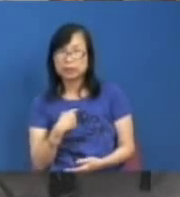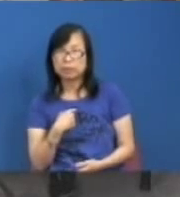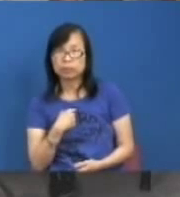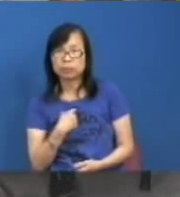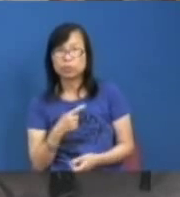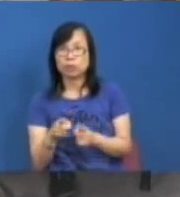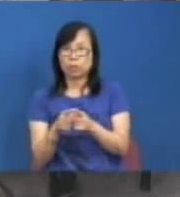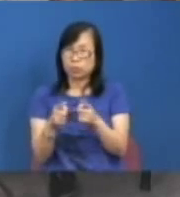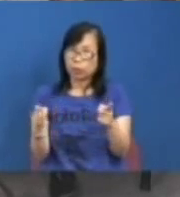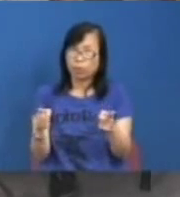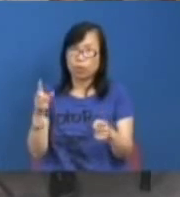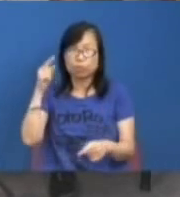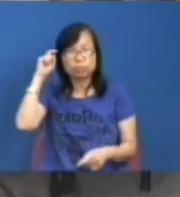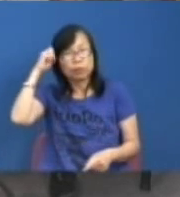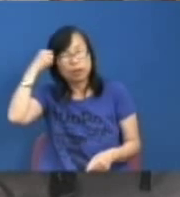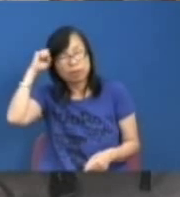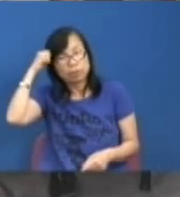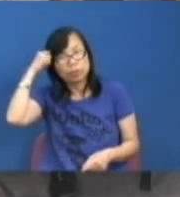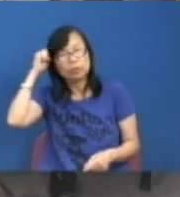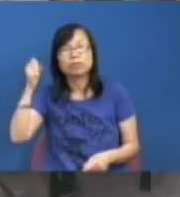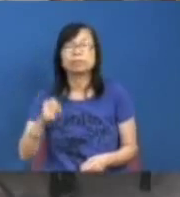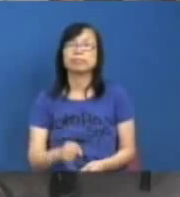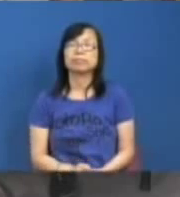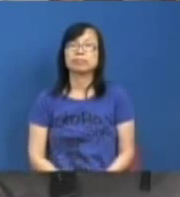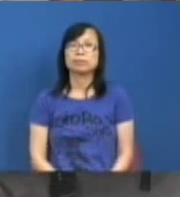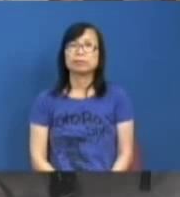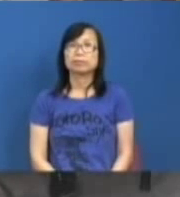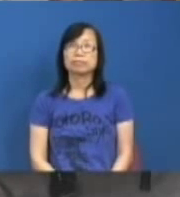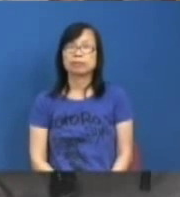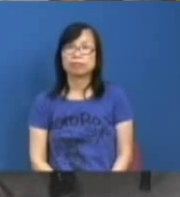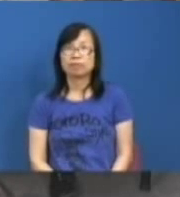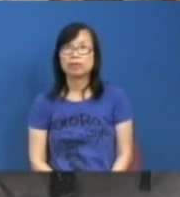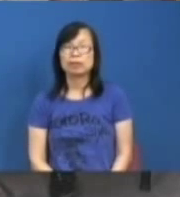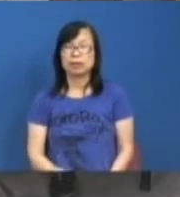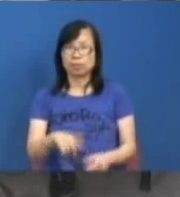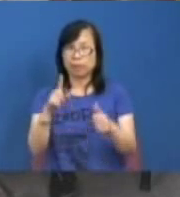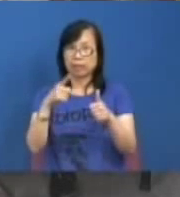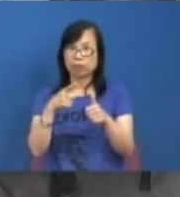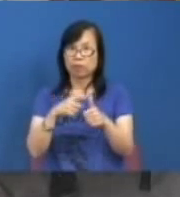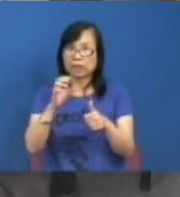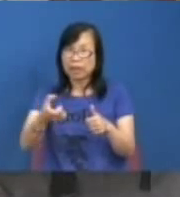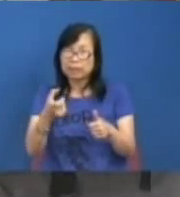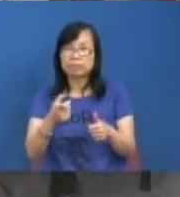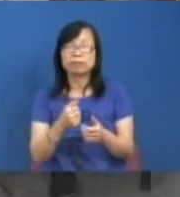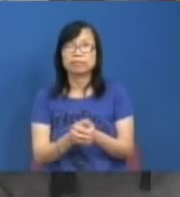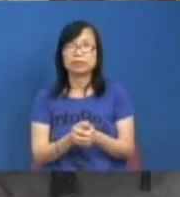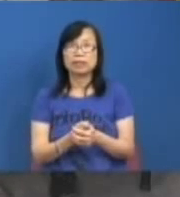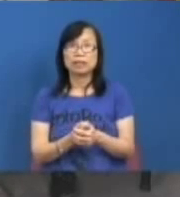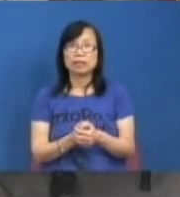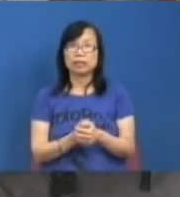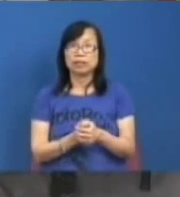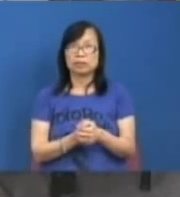要一個很詳細的考慮個 cost、同埋個 life cycle， 同埋佢嗰個